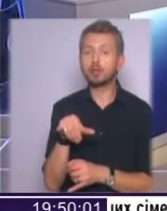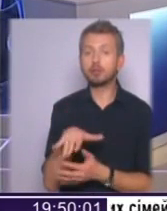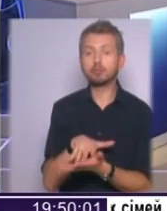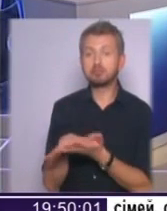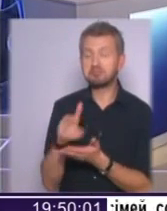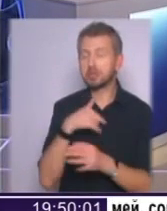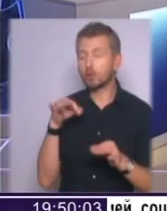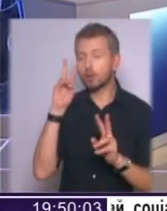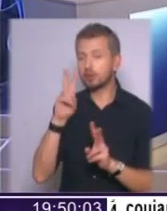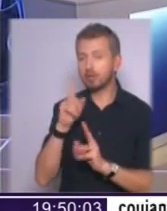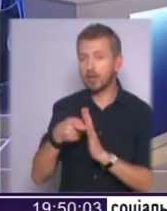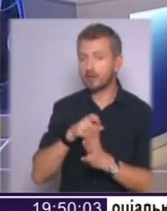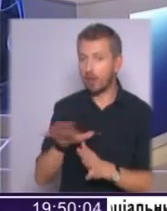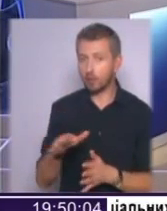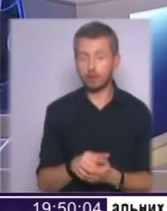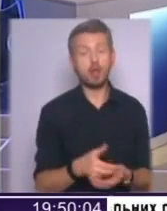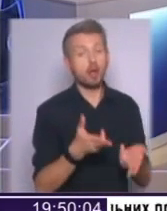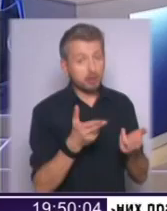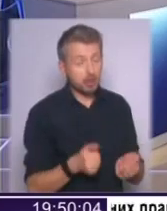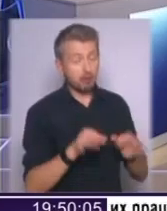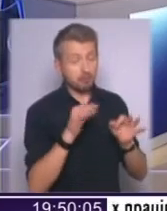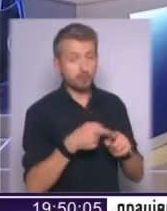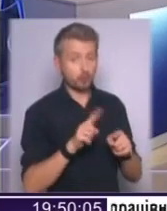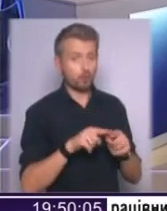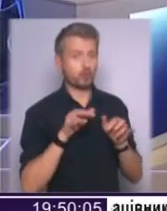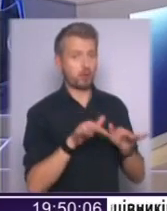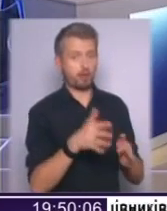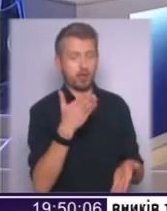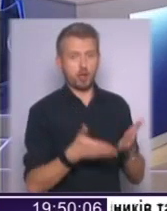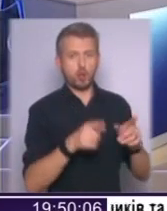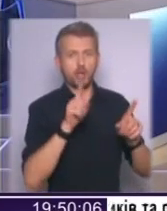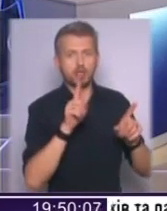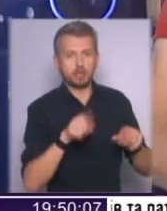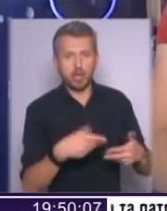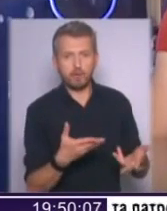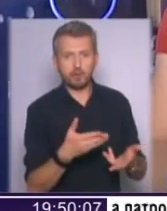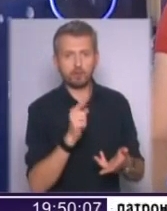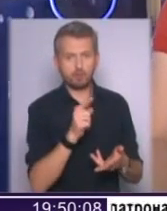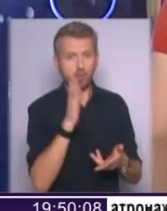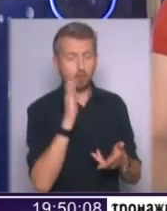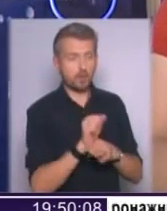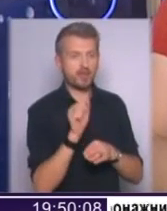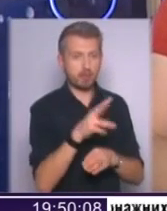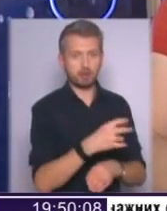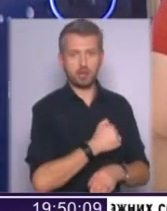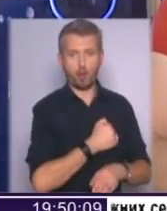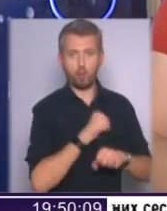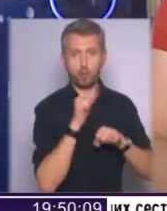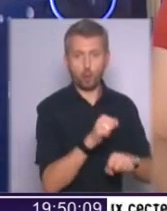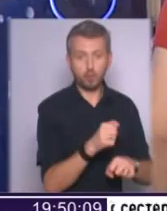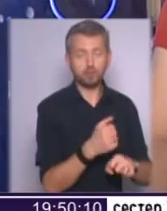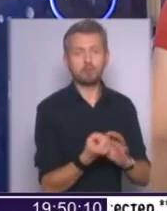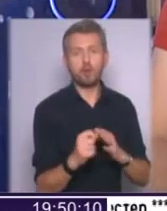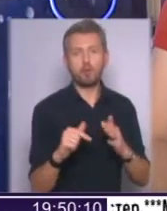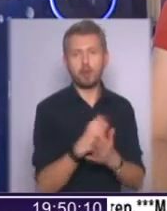ніколи не дізнаємося. От, ми насправді так, от, в тому ця справа. Тобто, якщо навіть їх вони будуть відправлені на оборону, то знов-таки ми тут зійшлися з тим питанням,